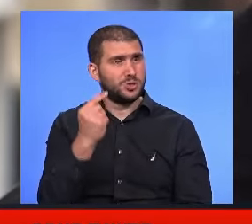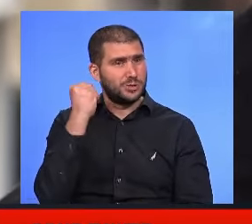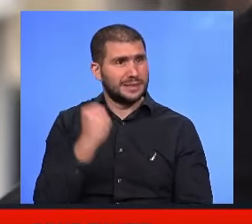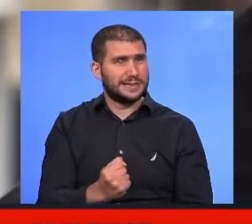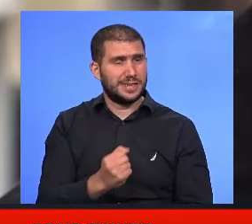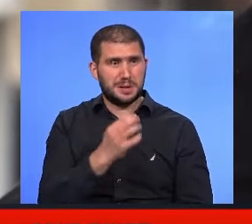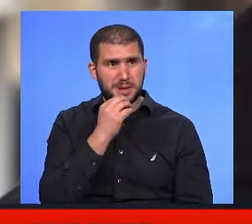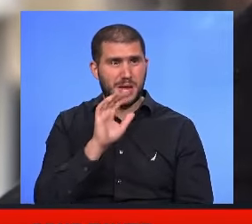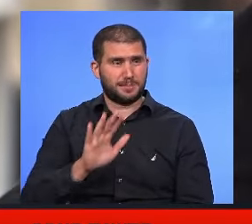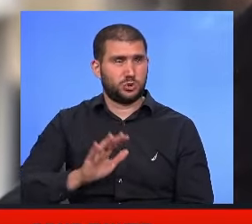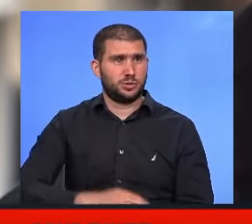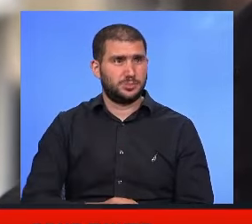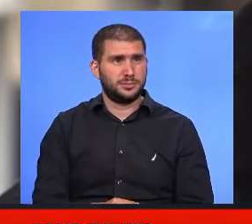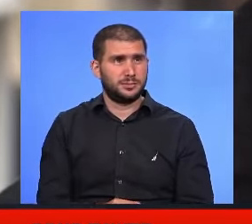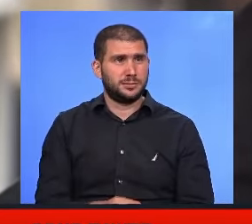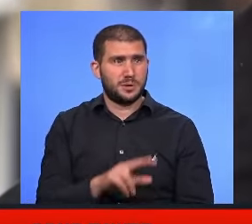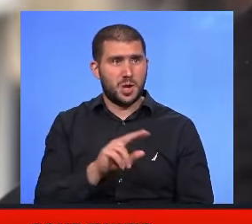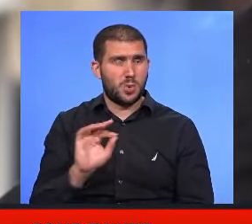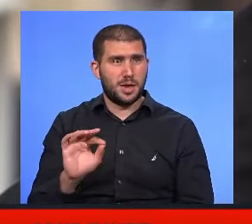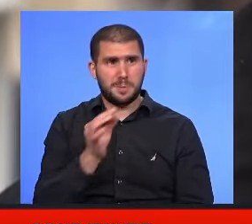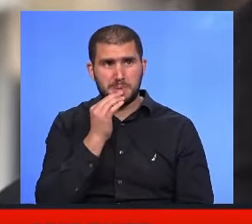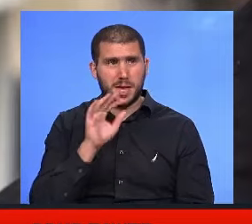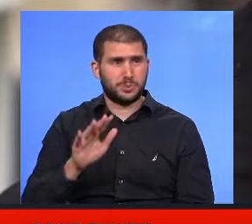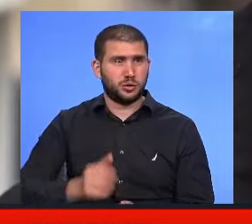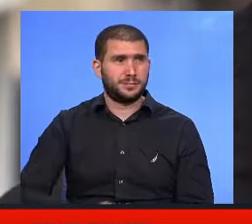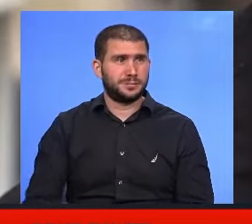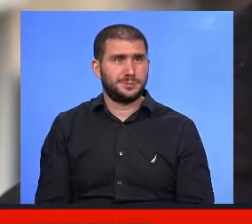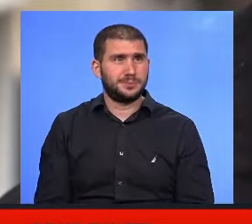שנרצחה, בת 5, ואחותה בת 5,